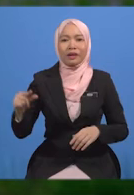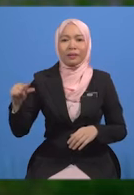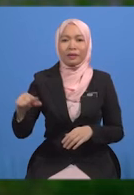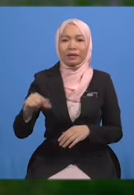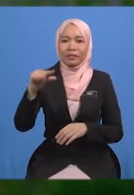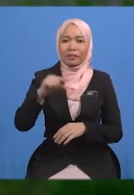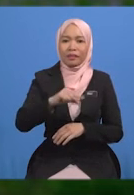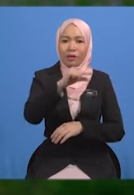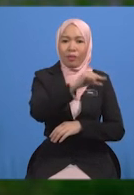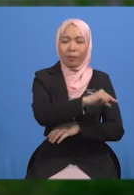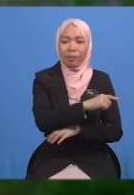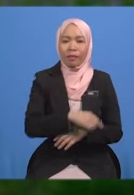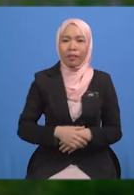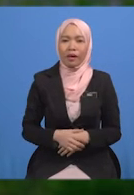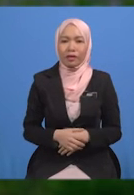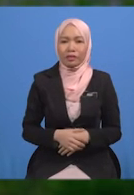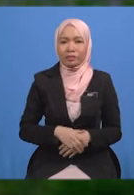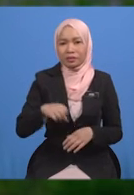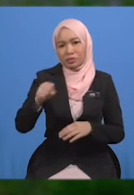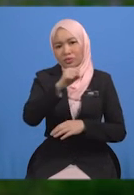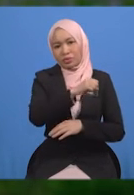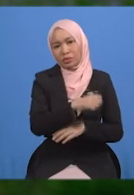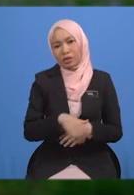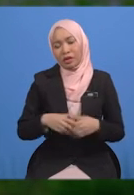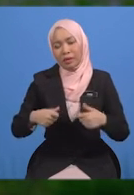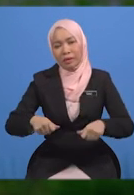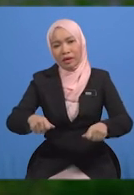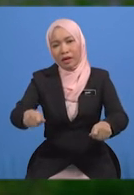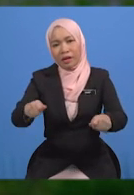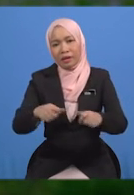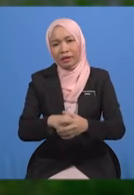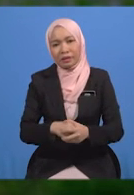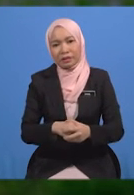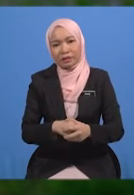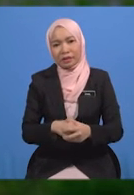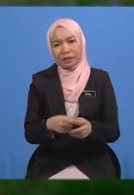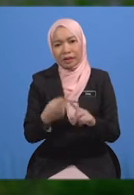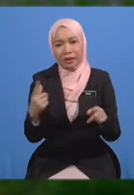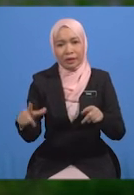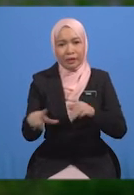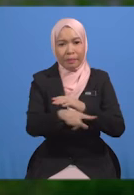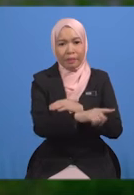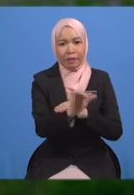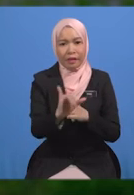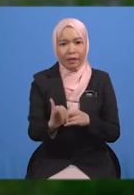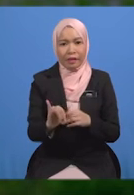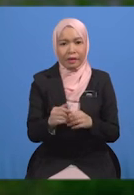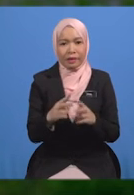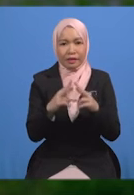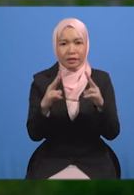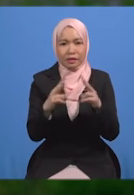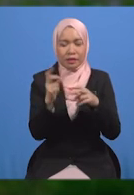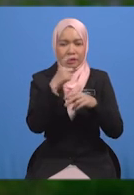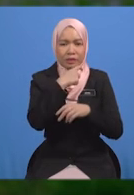berombak-ombak, sungai mengalir lesu, melalui lembah yang